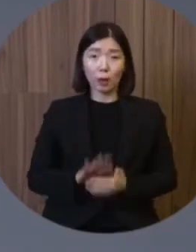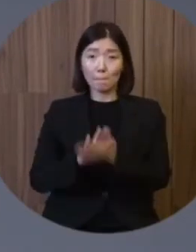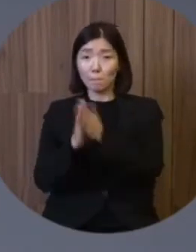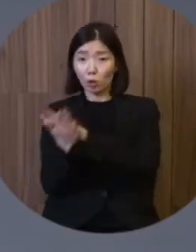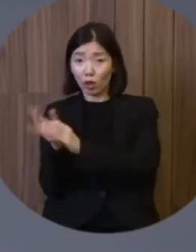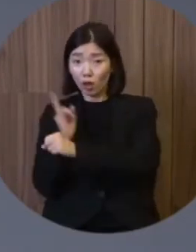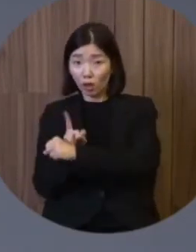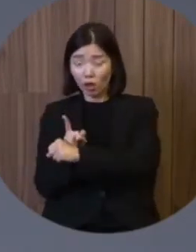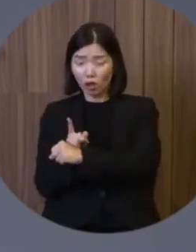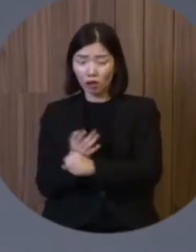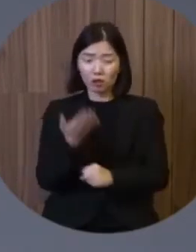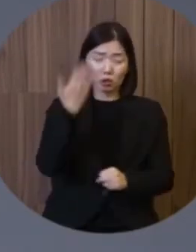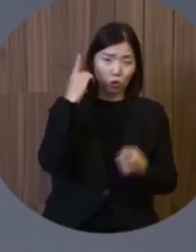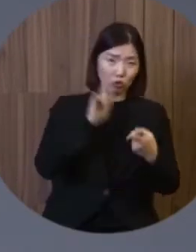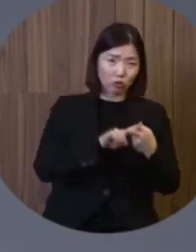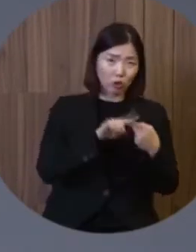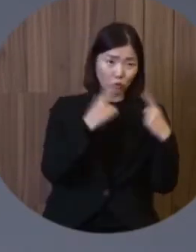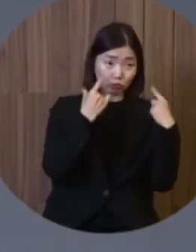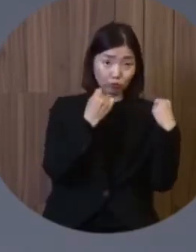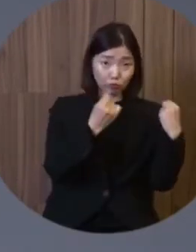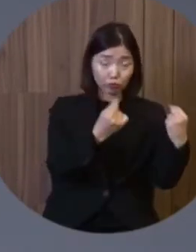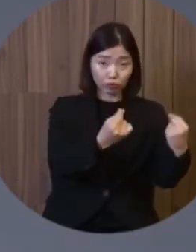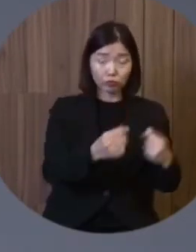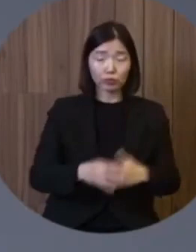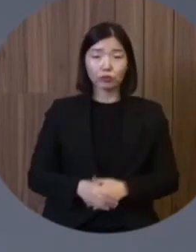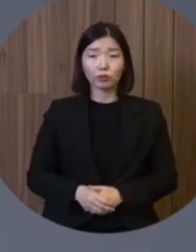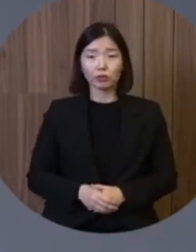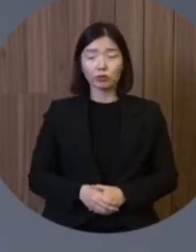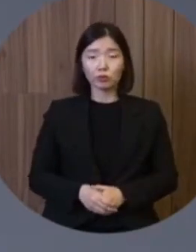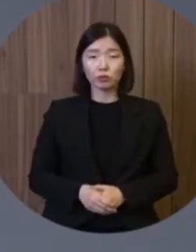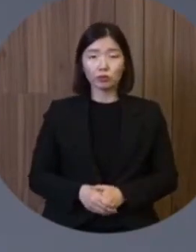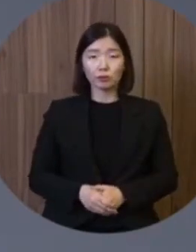변화할 것인가? 그냥 관성대로 갈 것인가?